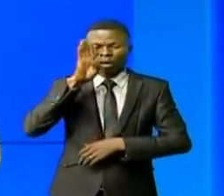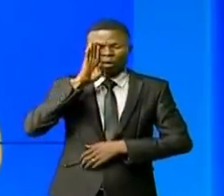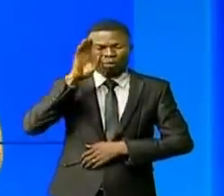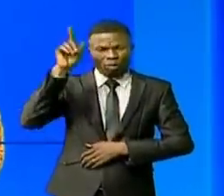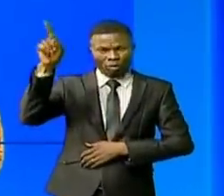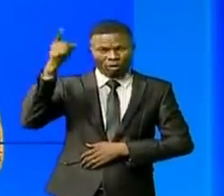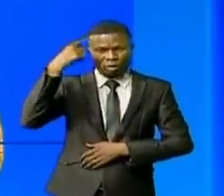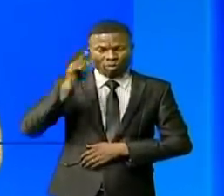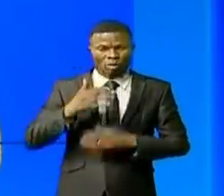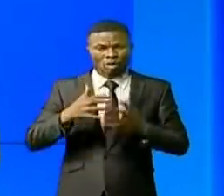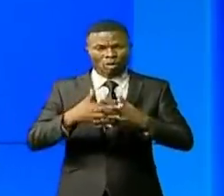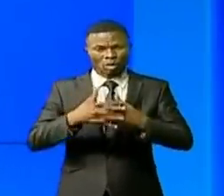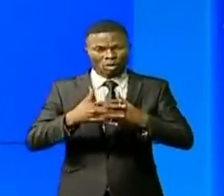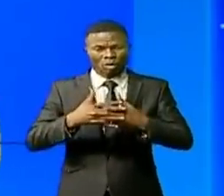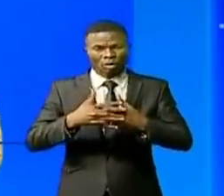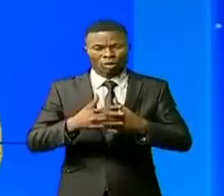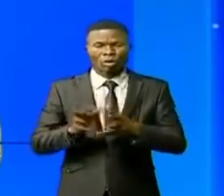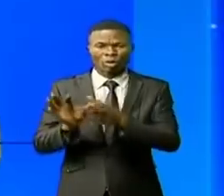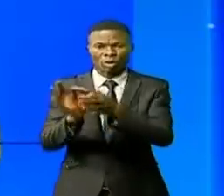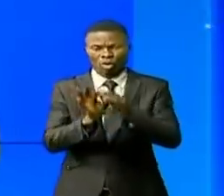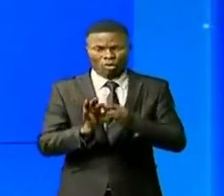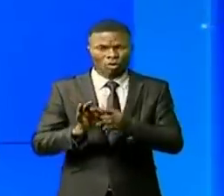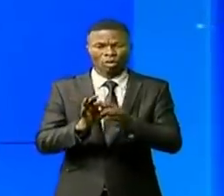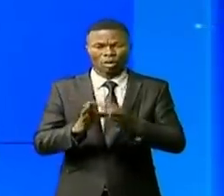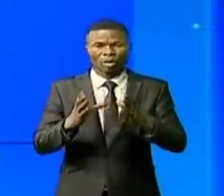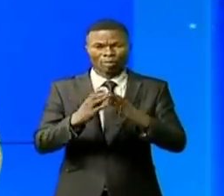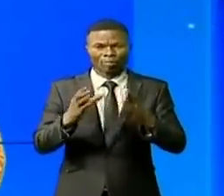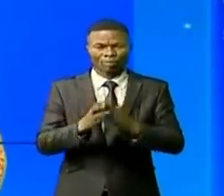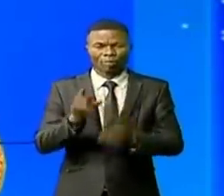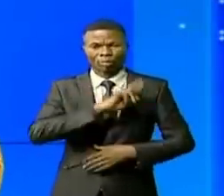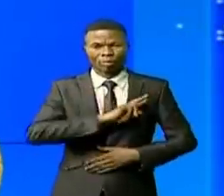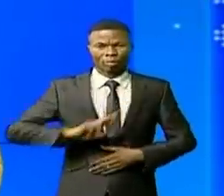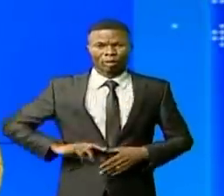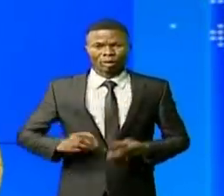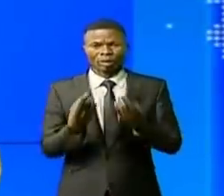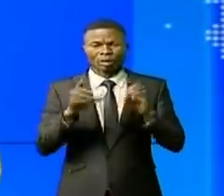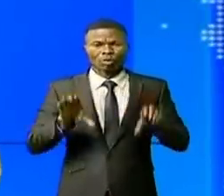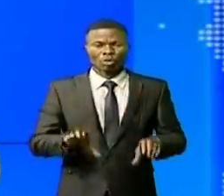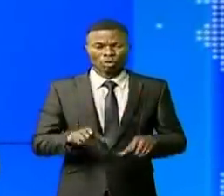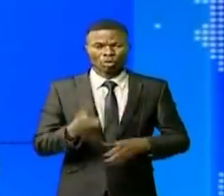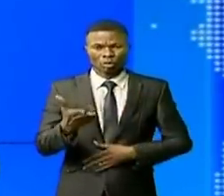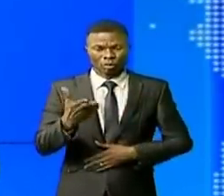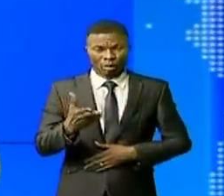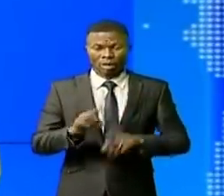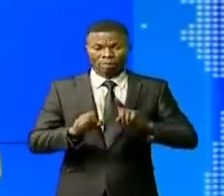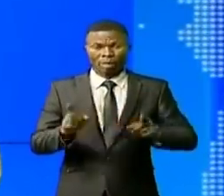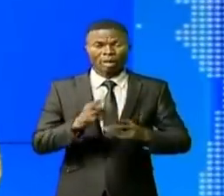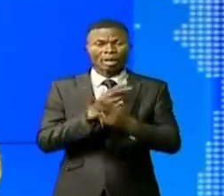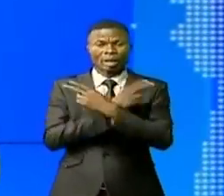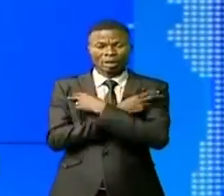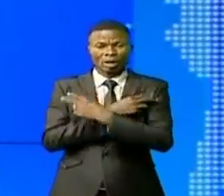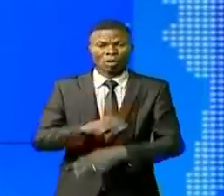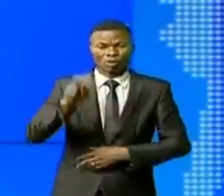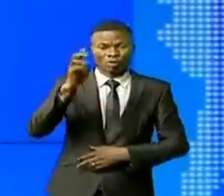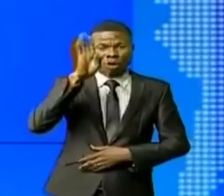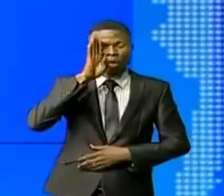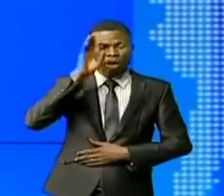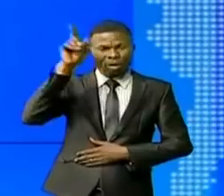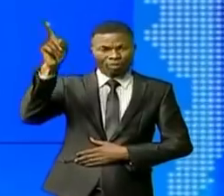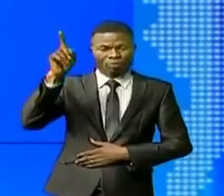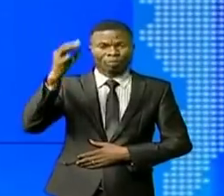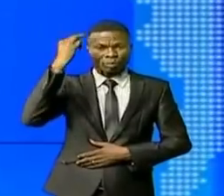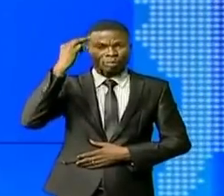un partenariat et une collaboration avec la République démocratique du Congo. Pendant son séjour en Belgique,